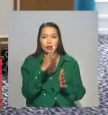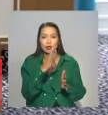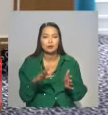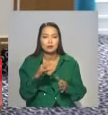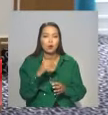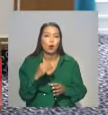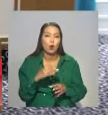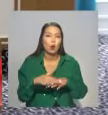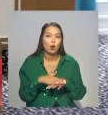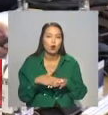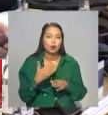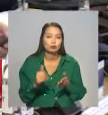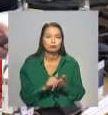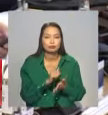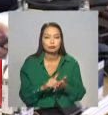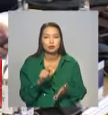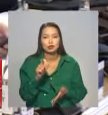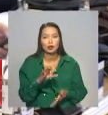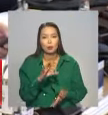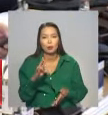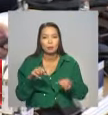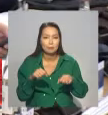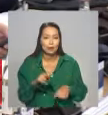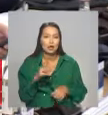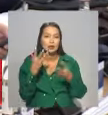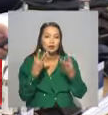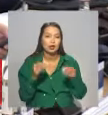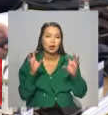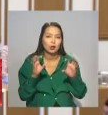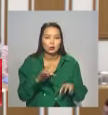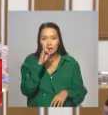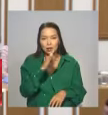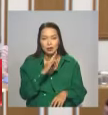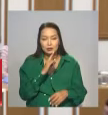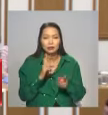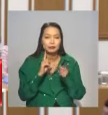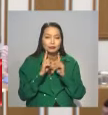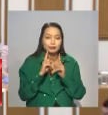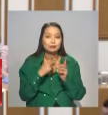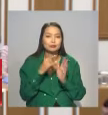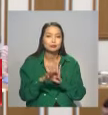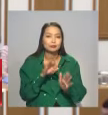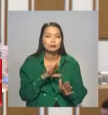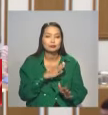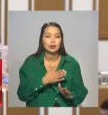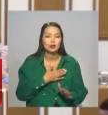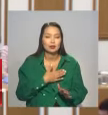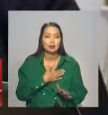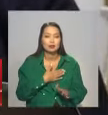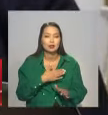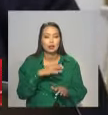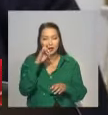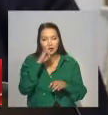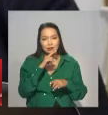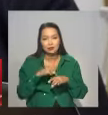прав человека ООН и Дню Конституции Казахстана. Гости конференции в один голос называют нашу страну платформой для глобального